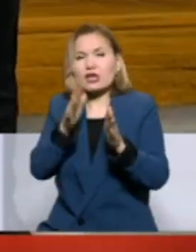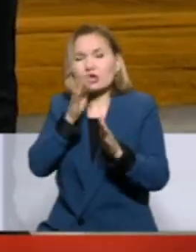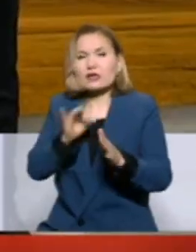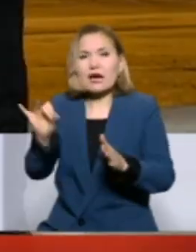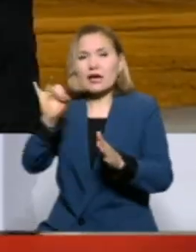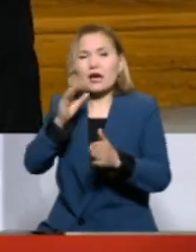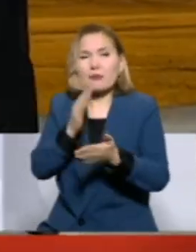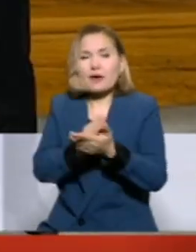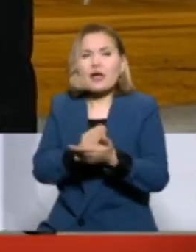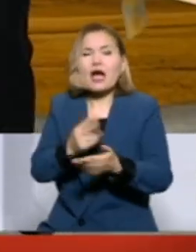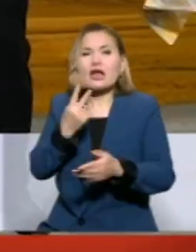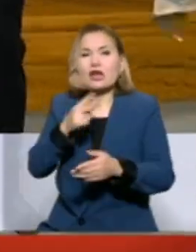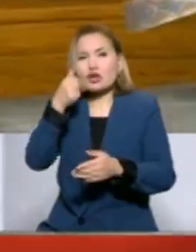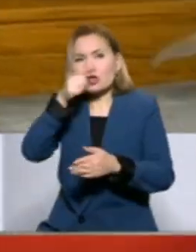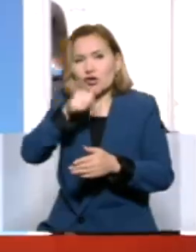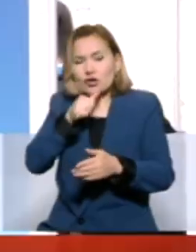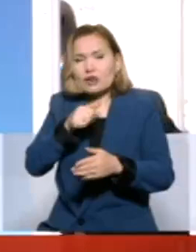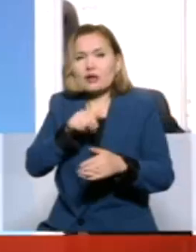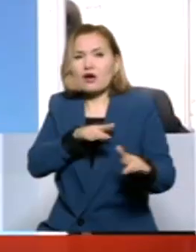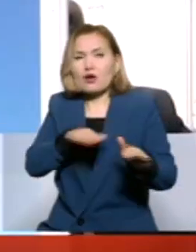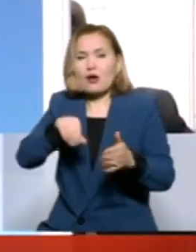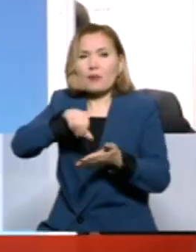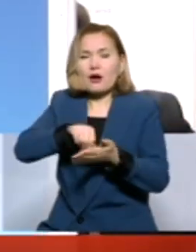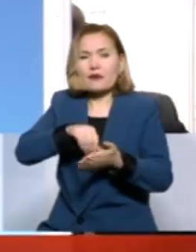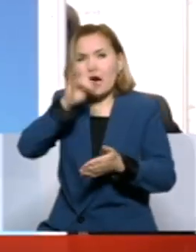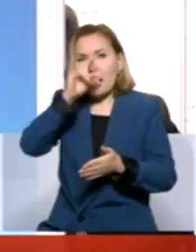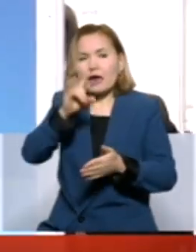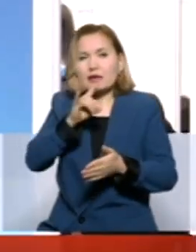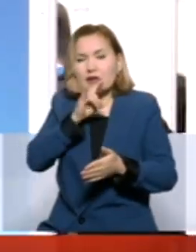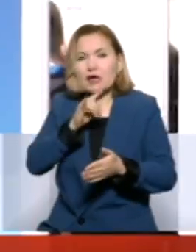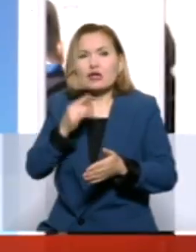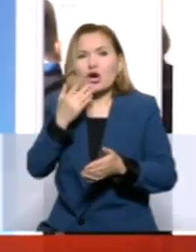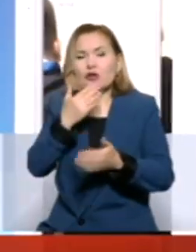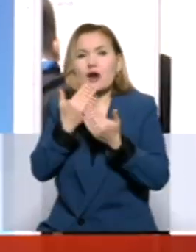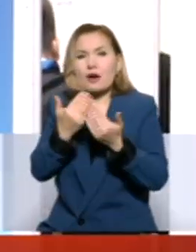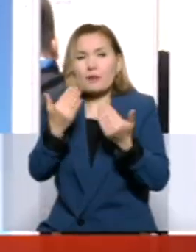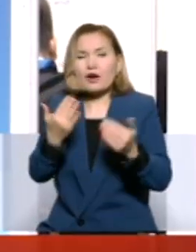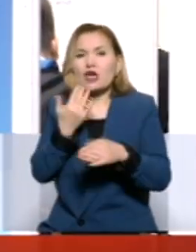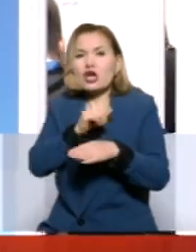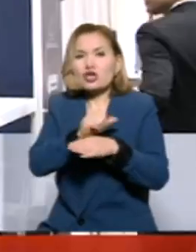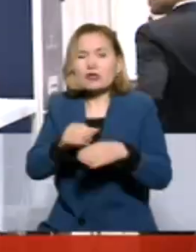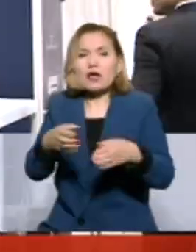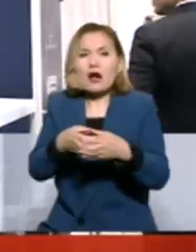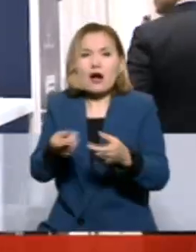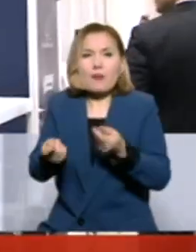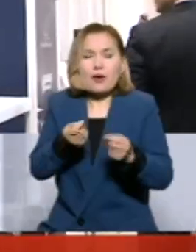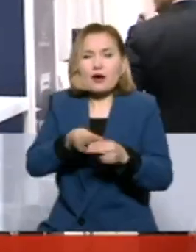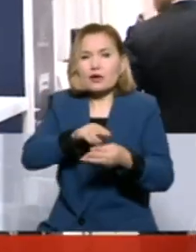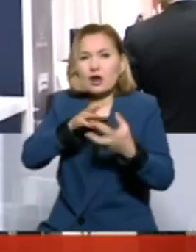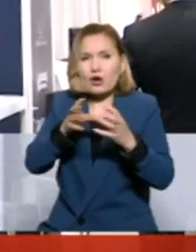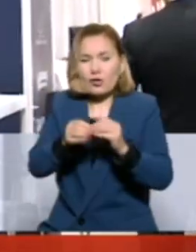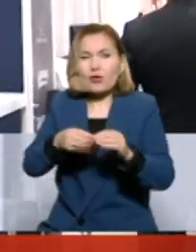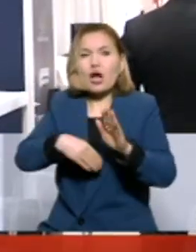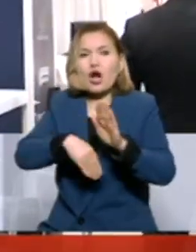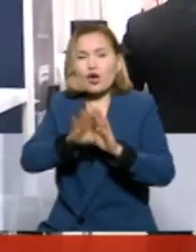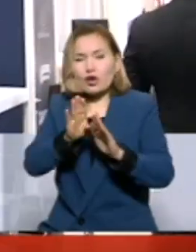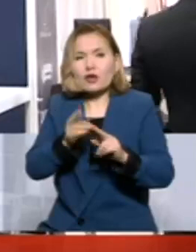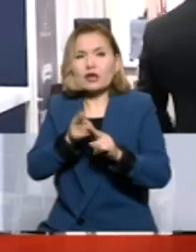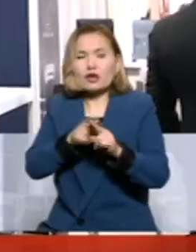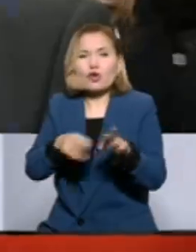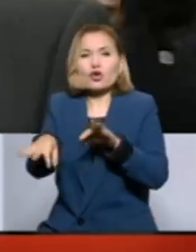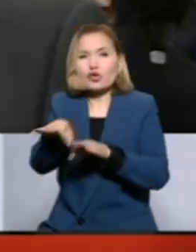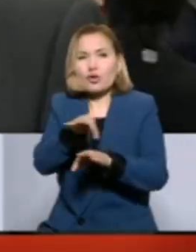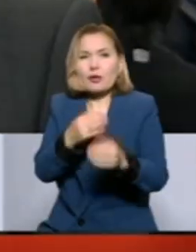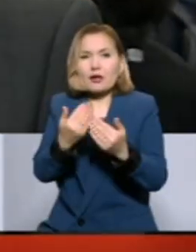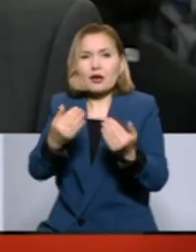шараға екінші жыл қатарынан қатысып отыр. Еліміздің ұлттық павильонына қазақстандық жетекші компаниялардың озық жетістіктері мен жобалары